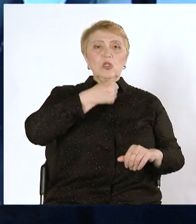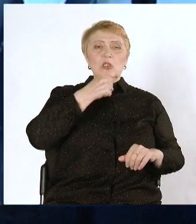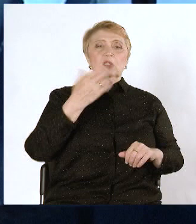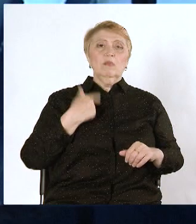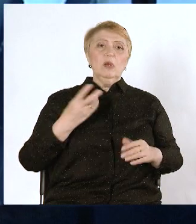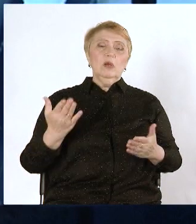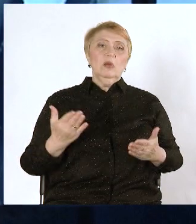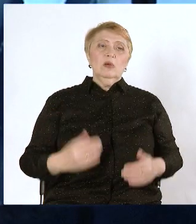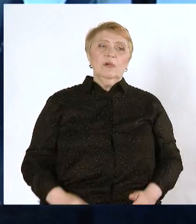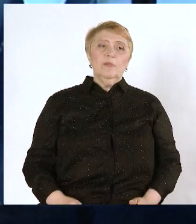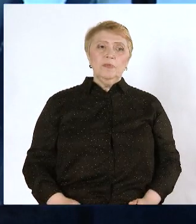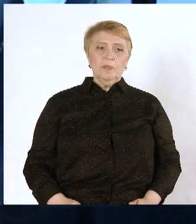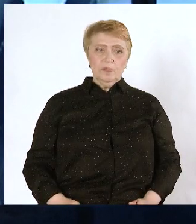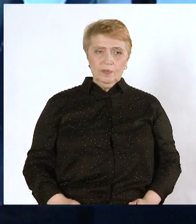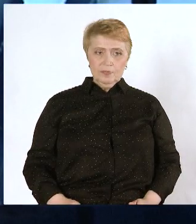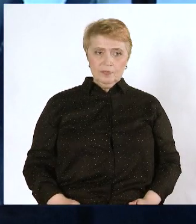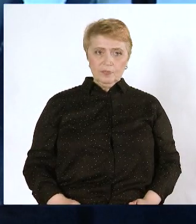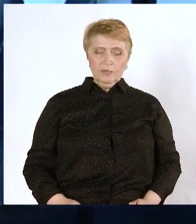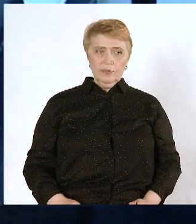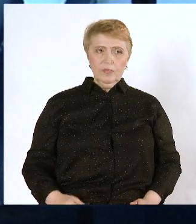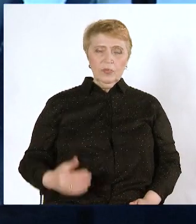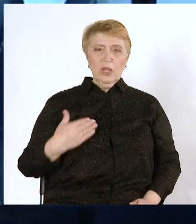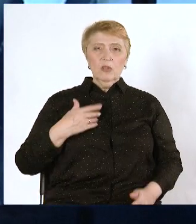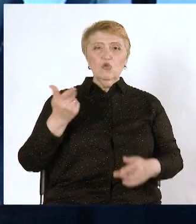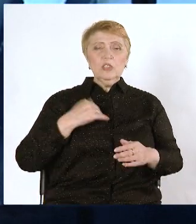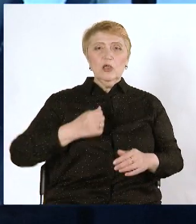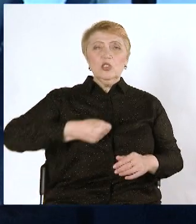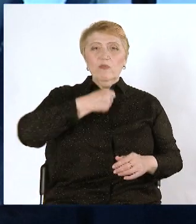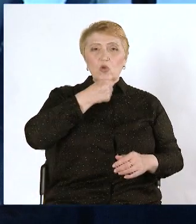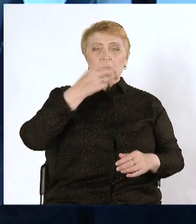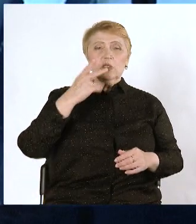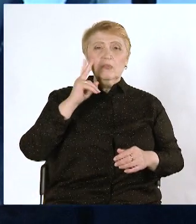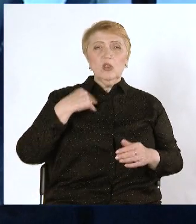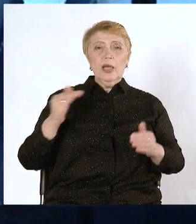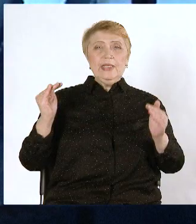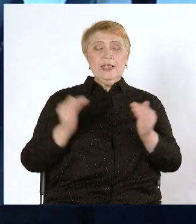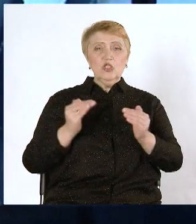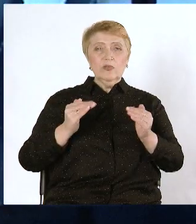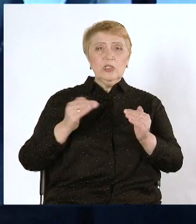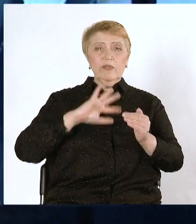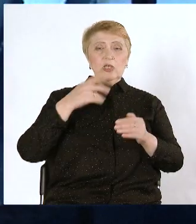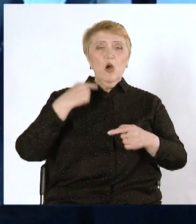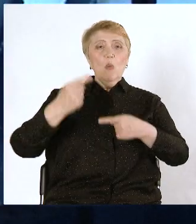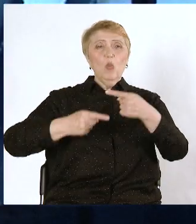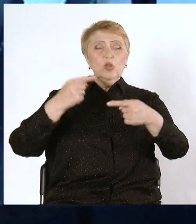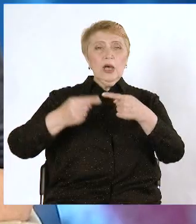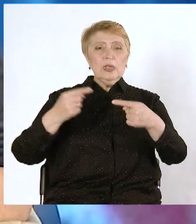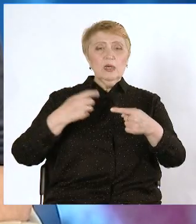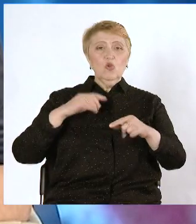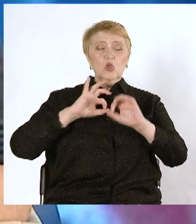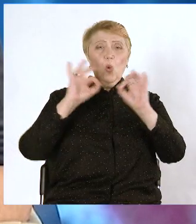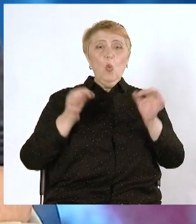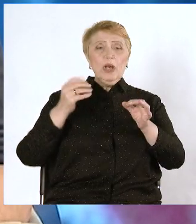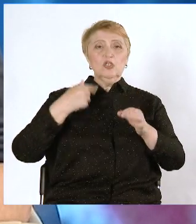вот эти вот все но бункер с силы которые сдерживают мутации у нас организм общем образ жизни не отменял